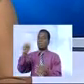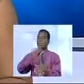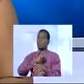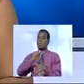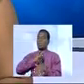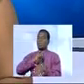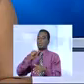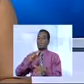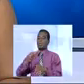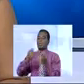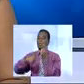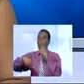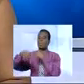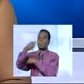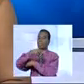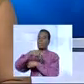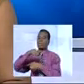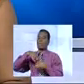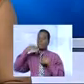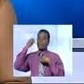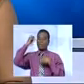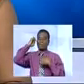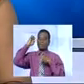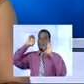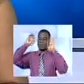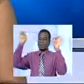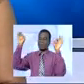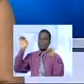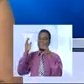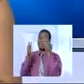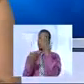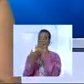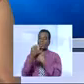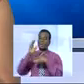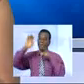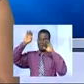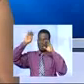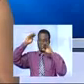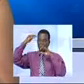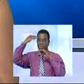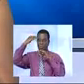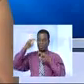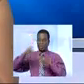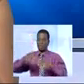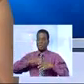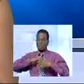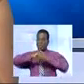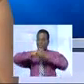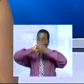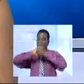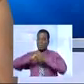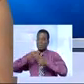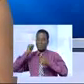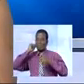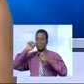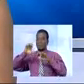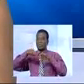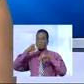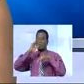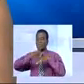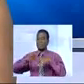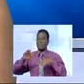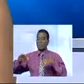autonomisation. La journée a été célébrée par le ministère de la Solidarité, de la Femme et de l'Enfant.